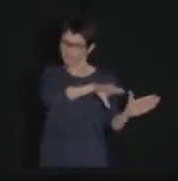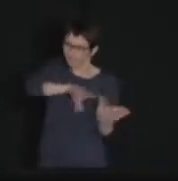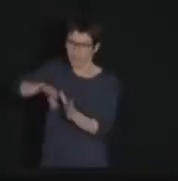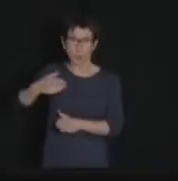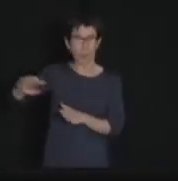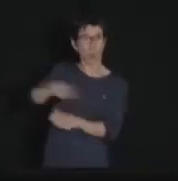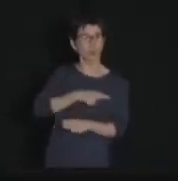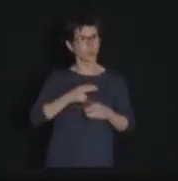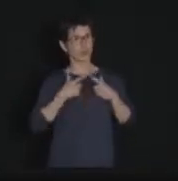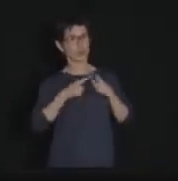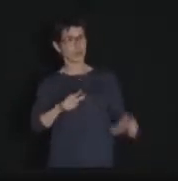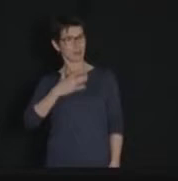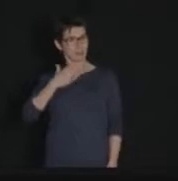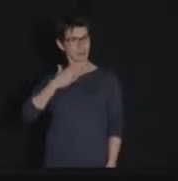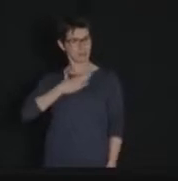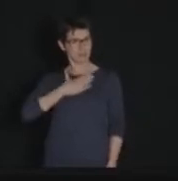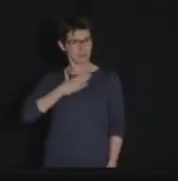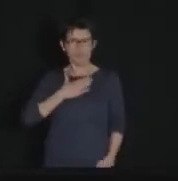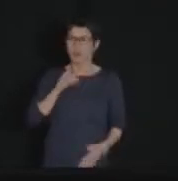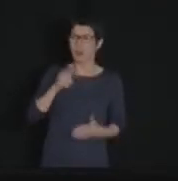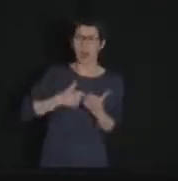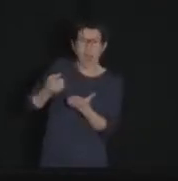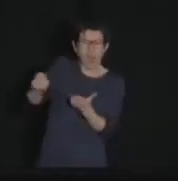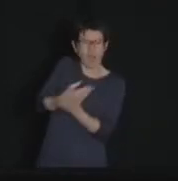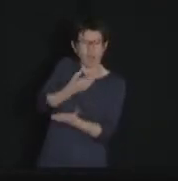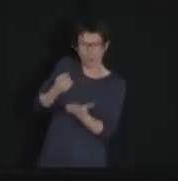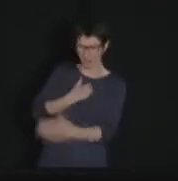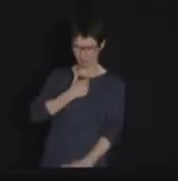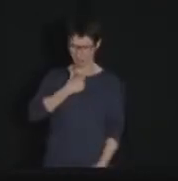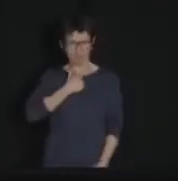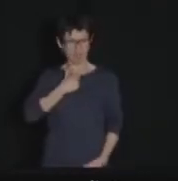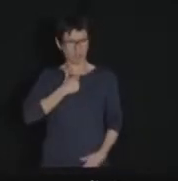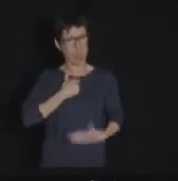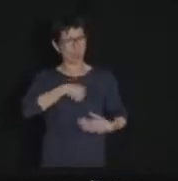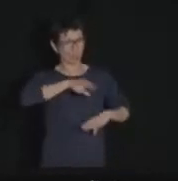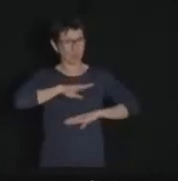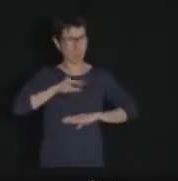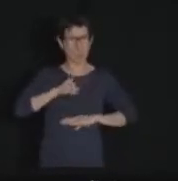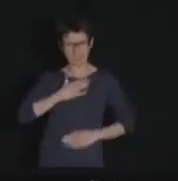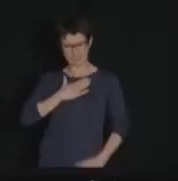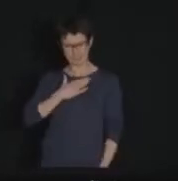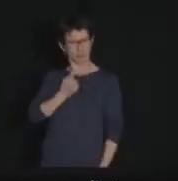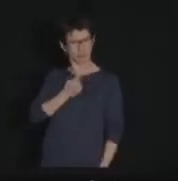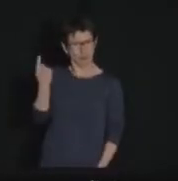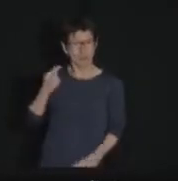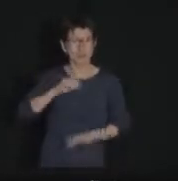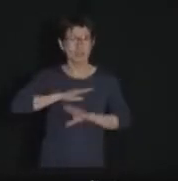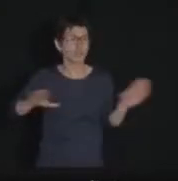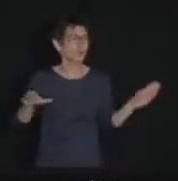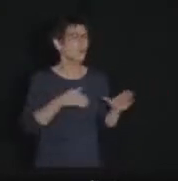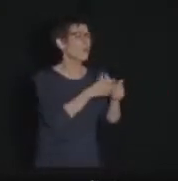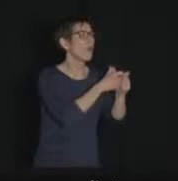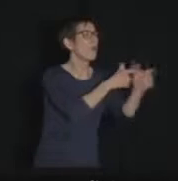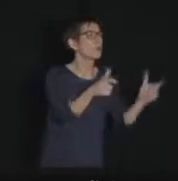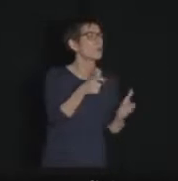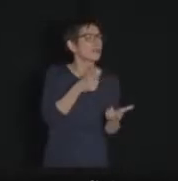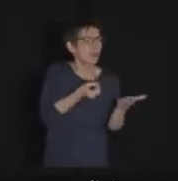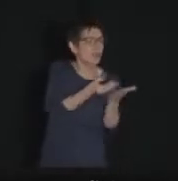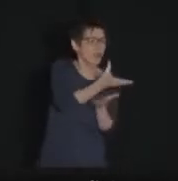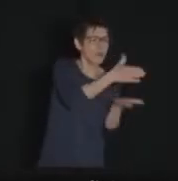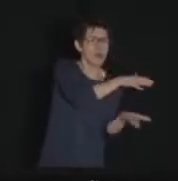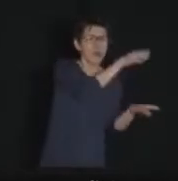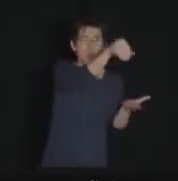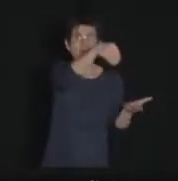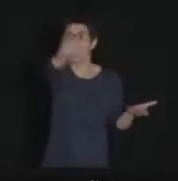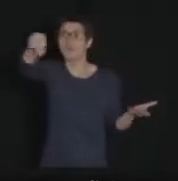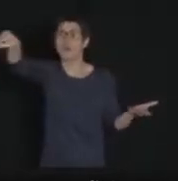liberté, c'est-à-dire la nôtre, et d'abord le droit de posséder les bases de données personnelles, d'en être totalement propriétaire, de ne pas